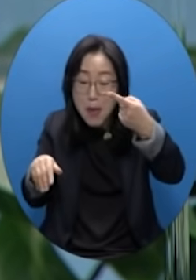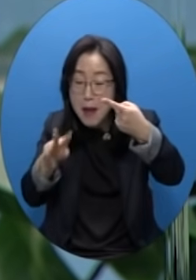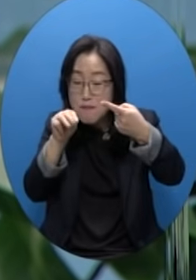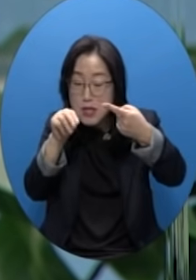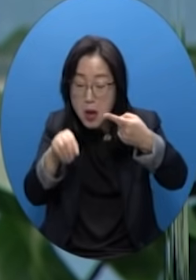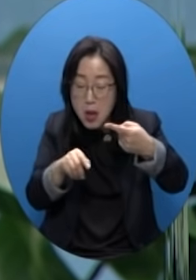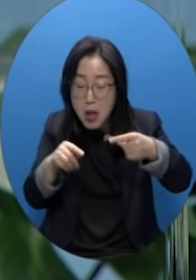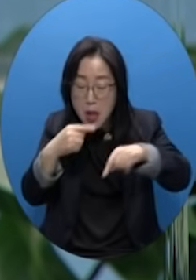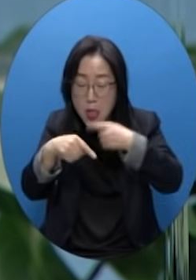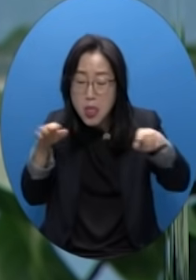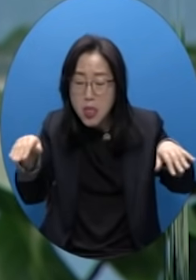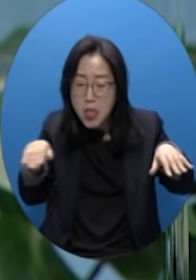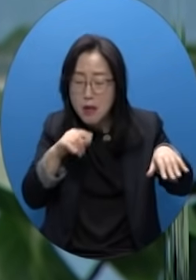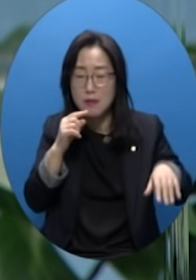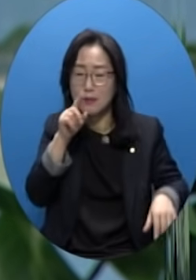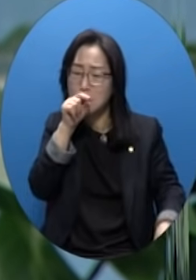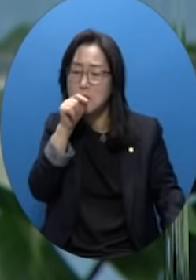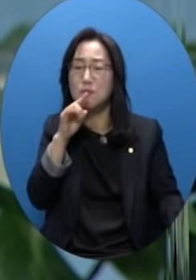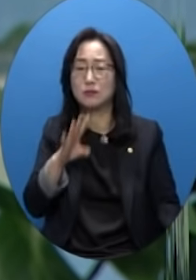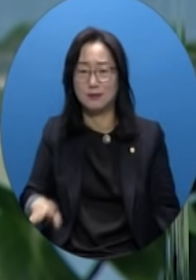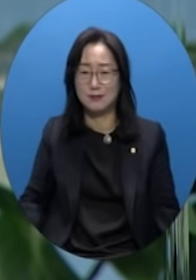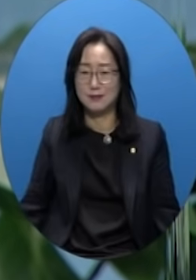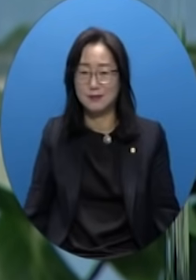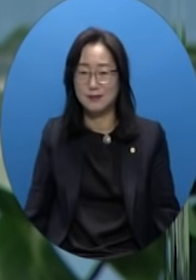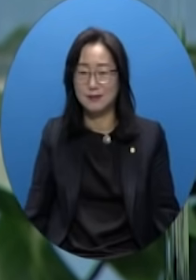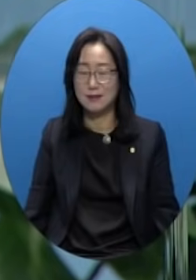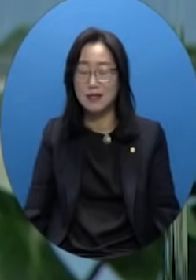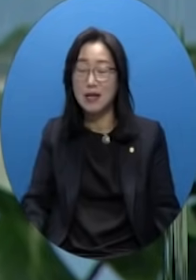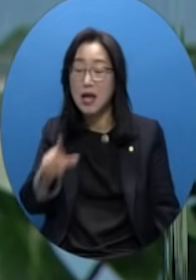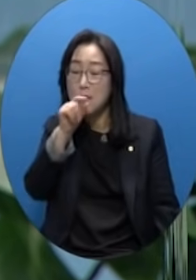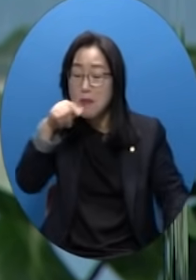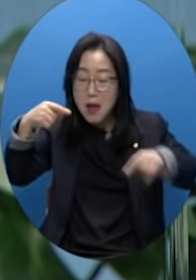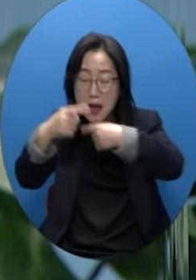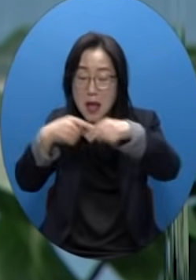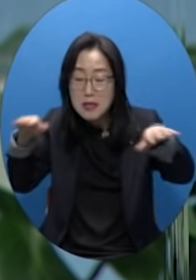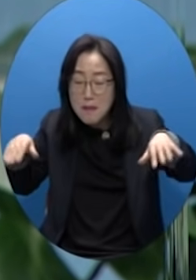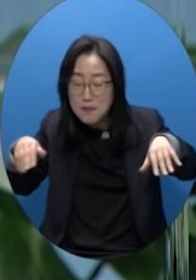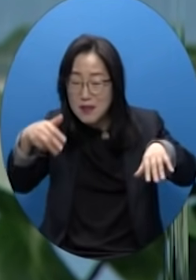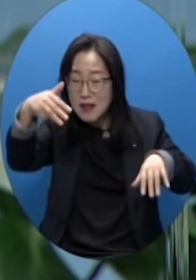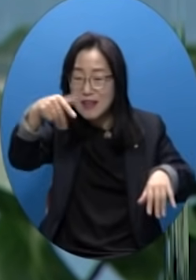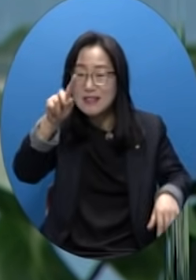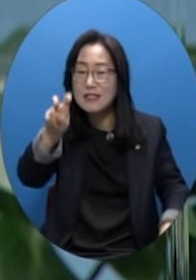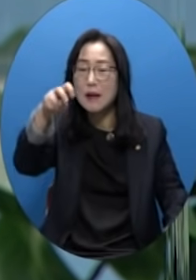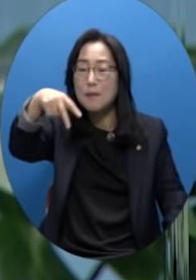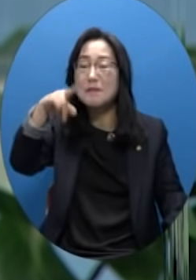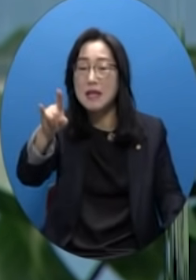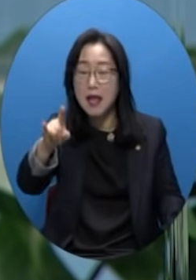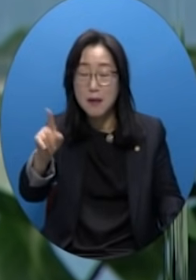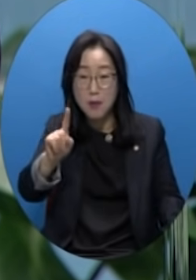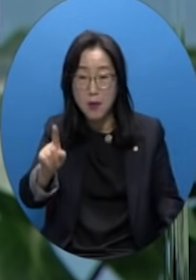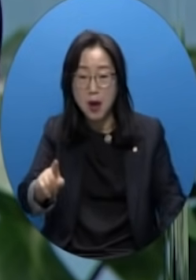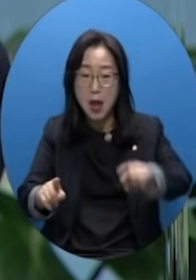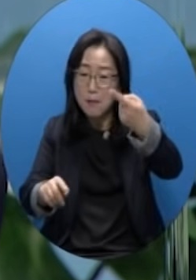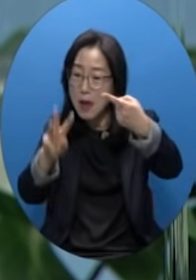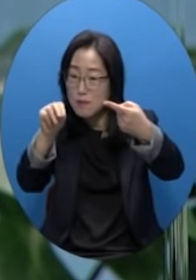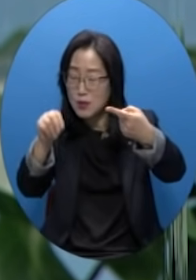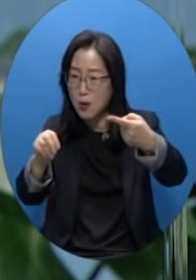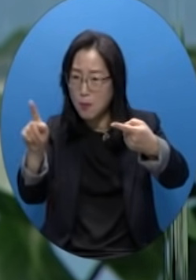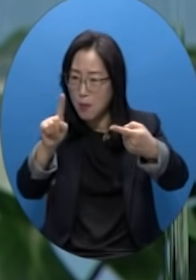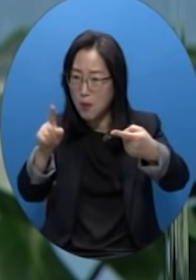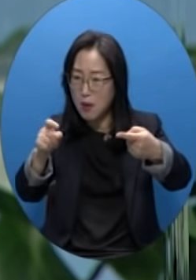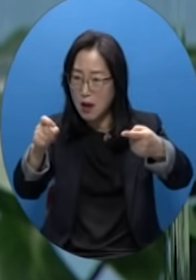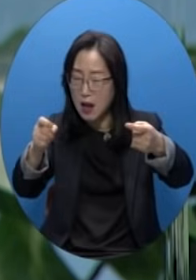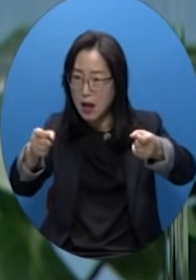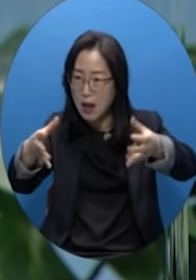100m 참새 그러니까 참새는 100미터 100m 만 해도 아파트